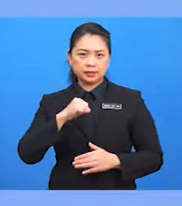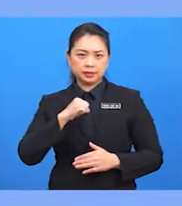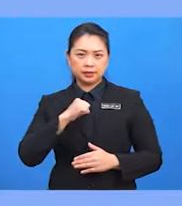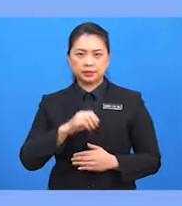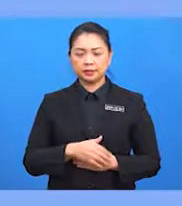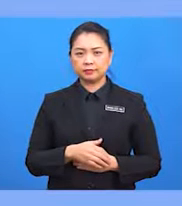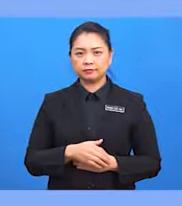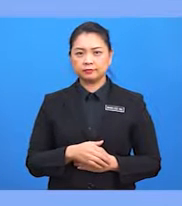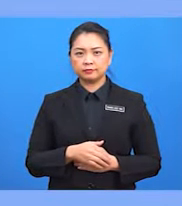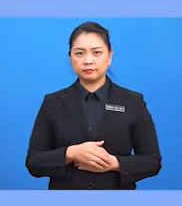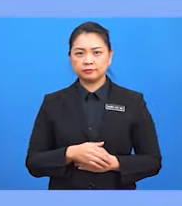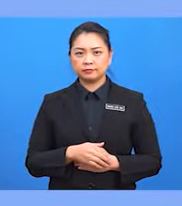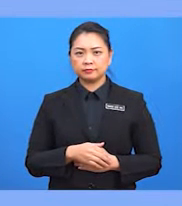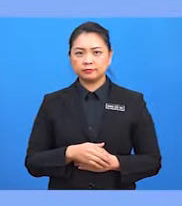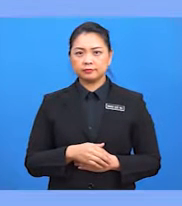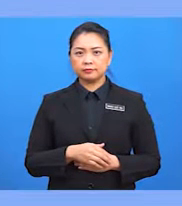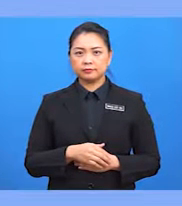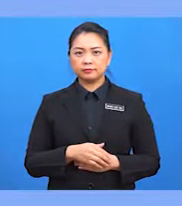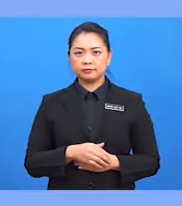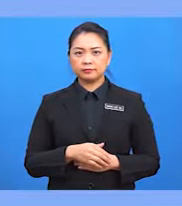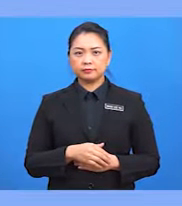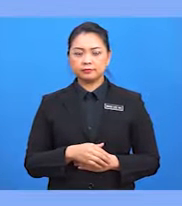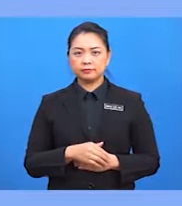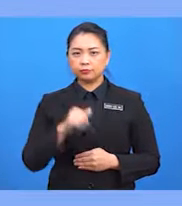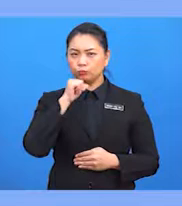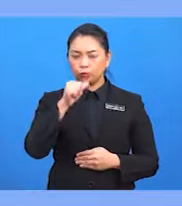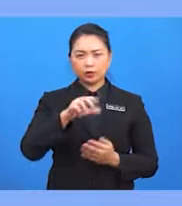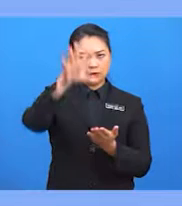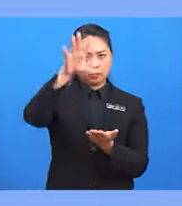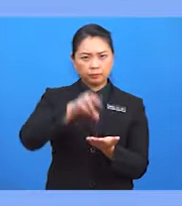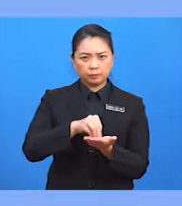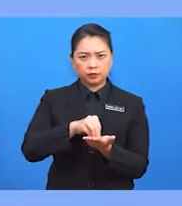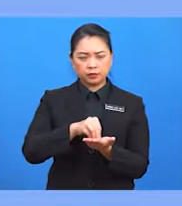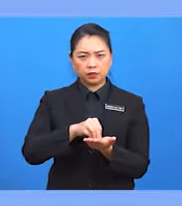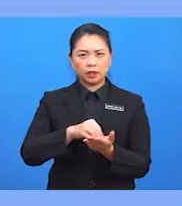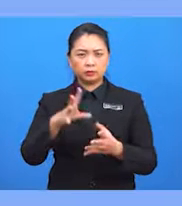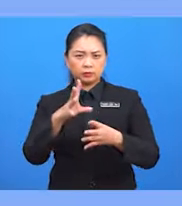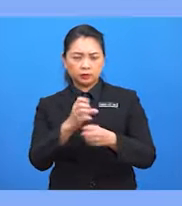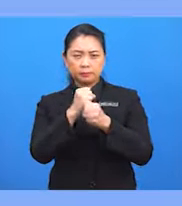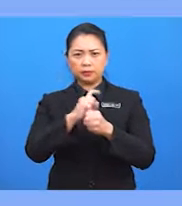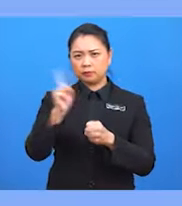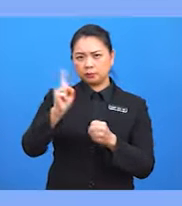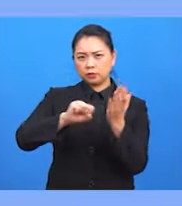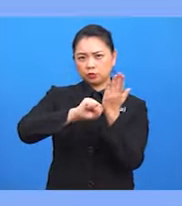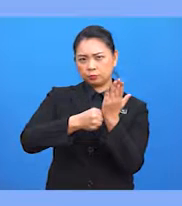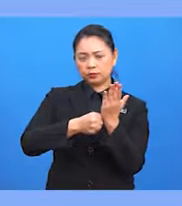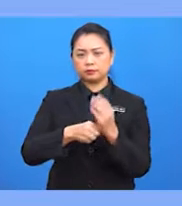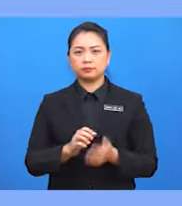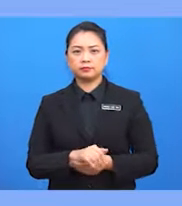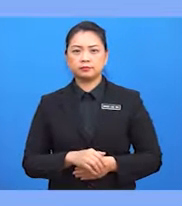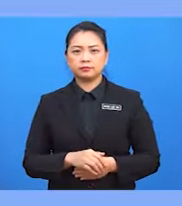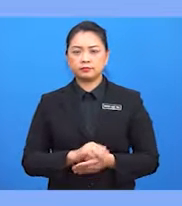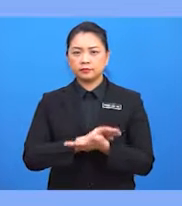mana image tersebut bukan disalin, dimuat turun atau didapati daripada mana-mana sumber sekunder.